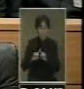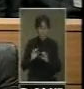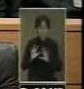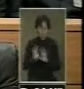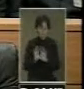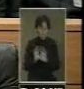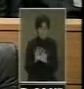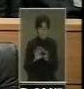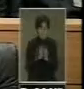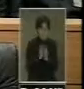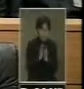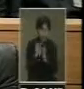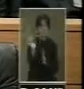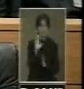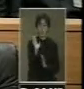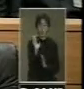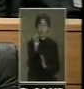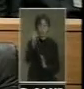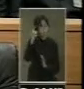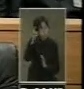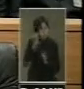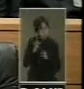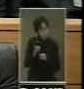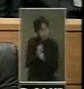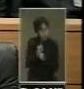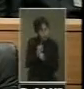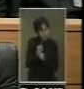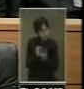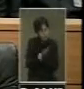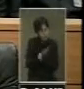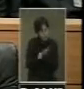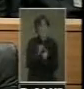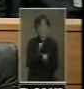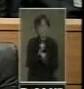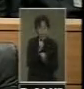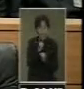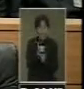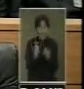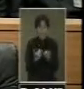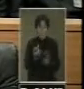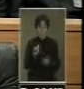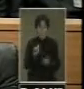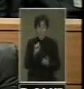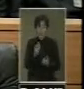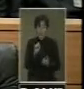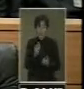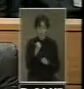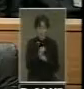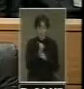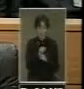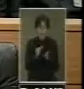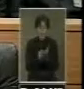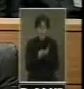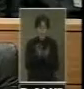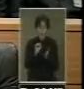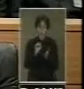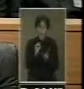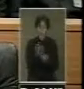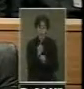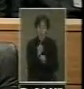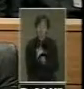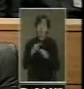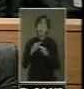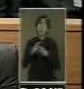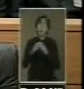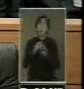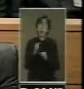ป็นเรื่องปัญหาทางความคิดหาวิธีที่ละมุมละม่อมแต่ว่าระยะฉุกเฉินนี่จะทำยังไงครับถ้าจะปล่อยไป